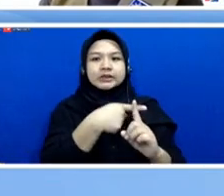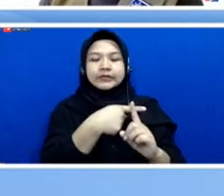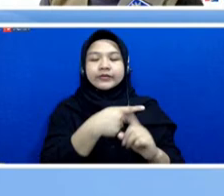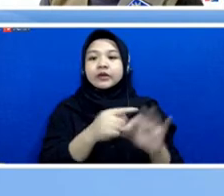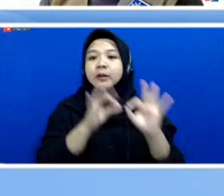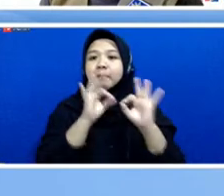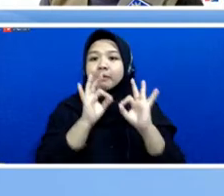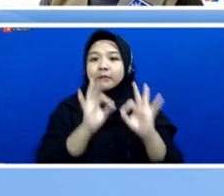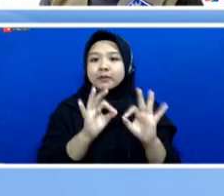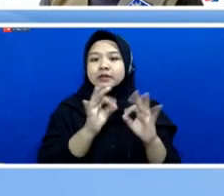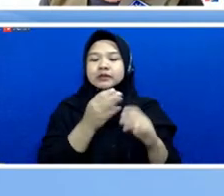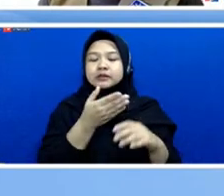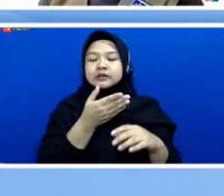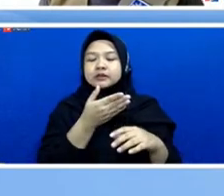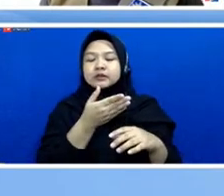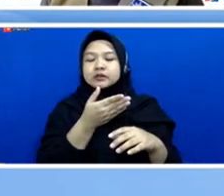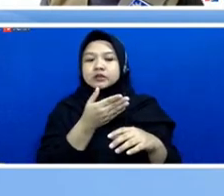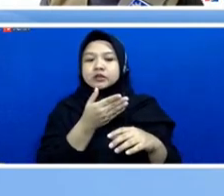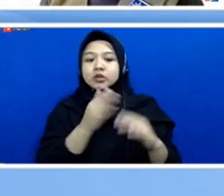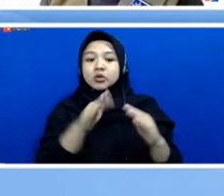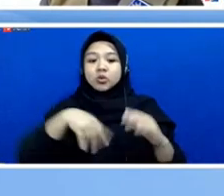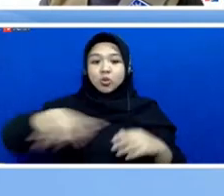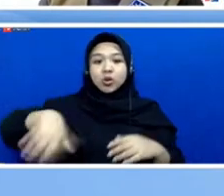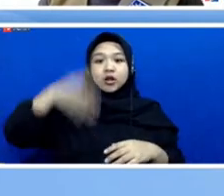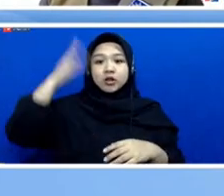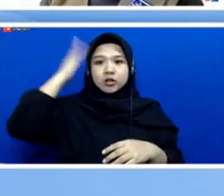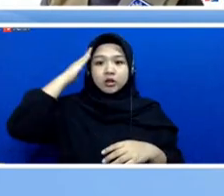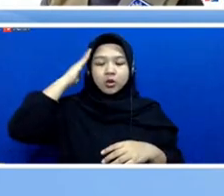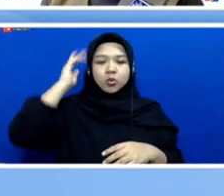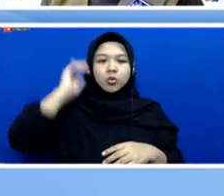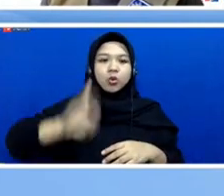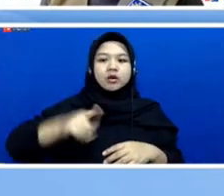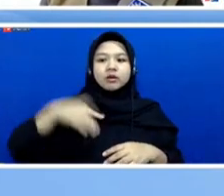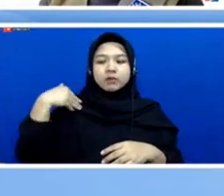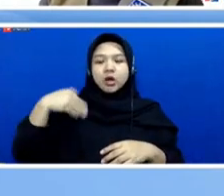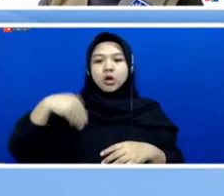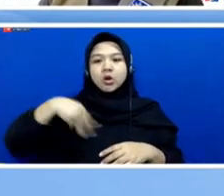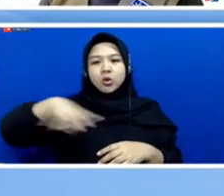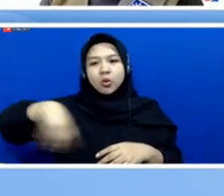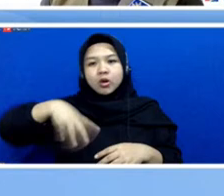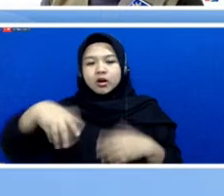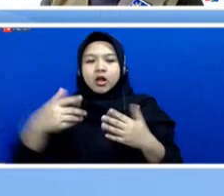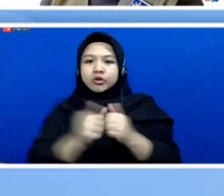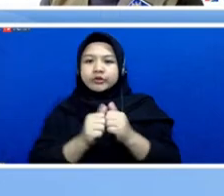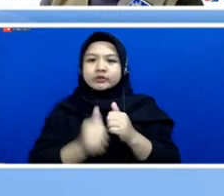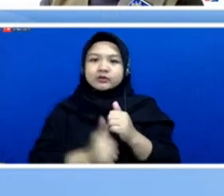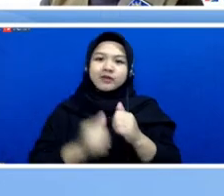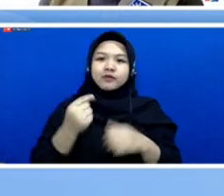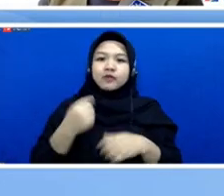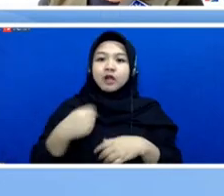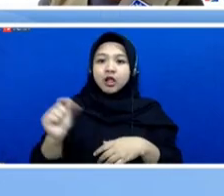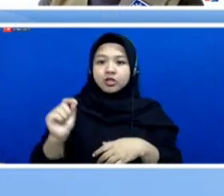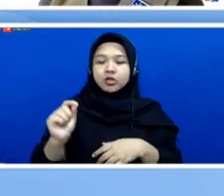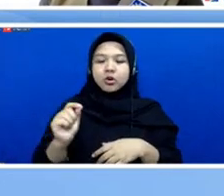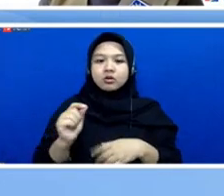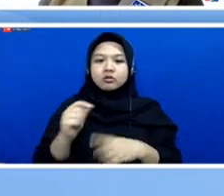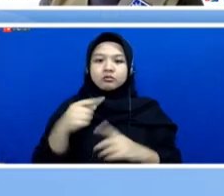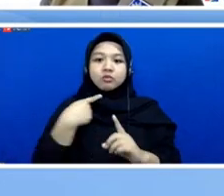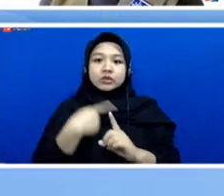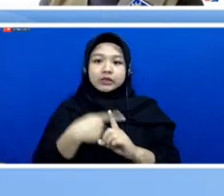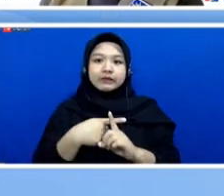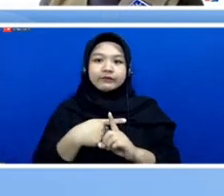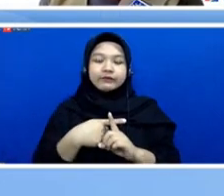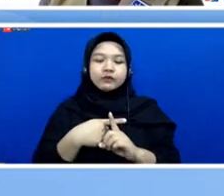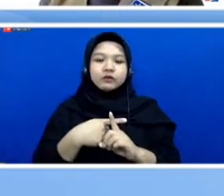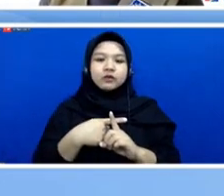saat keluarga tahu ada pihak keluarga atau staf kantor yang terkonfirmasi